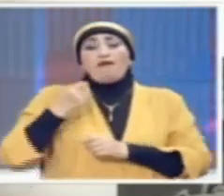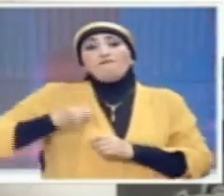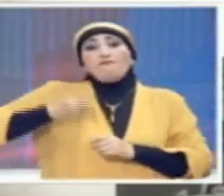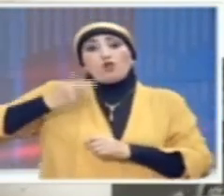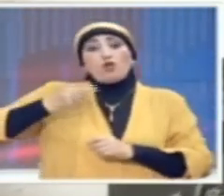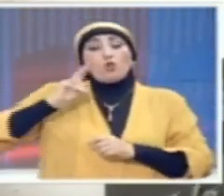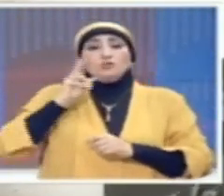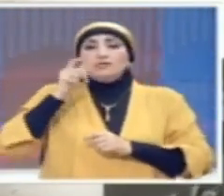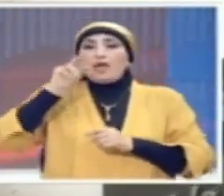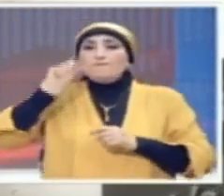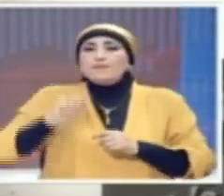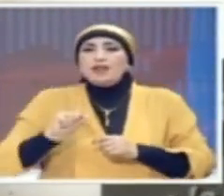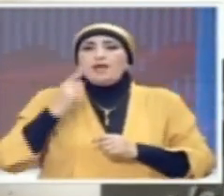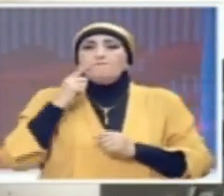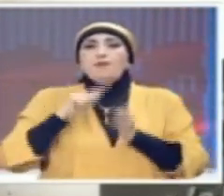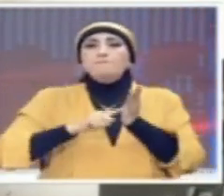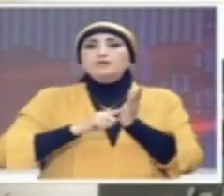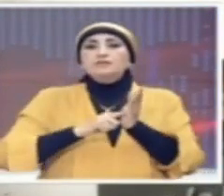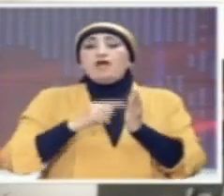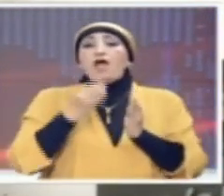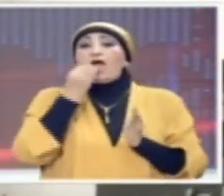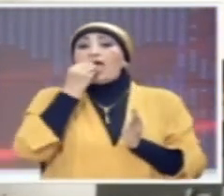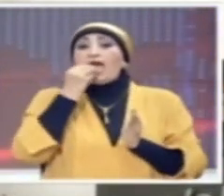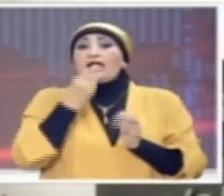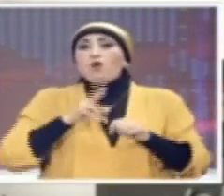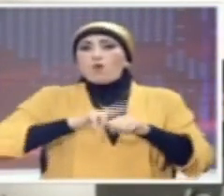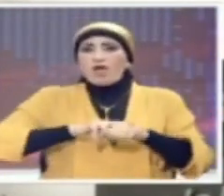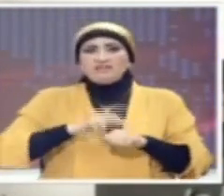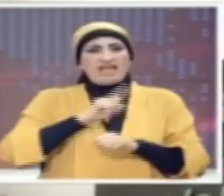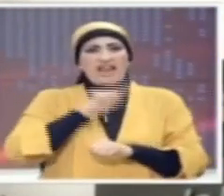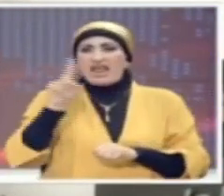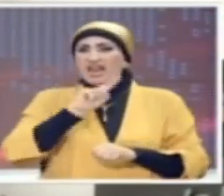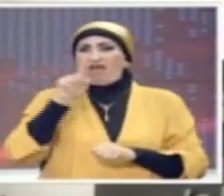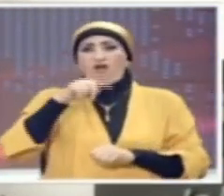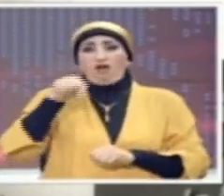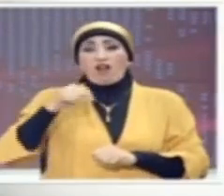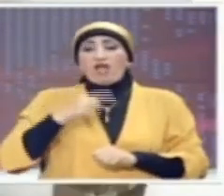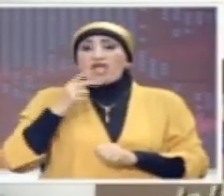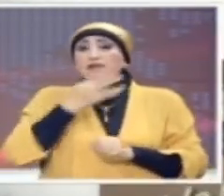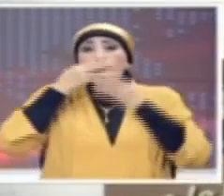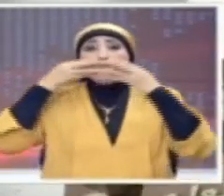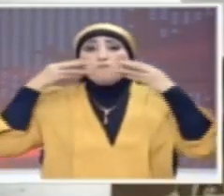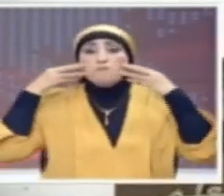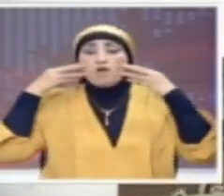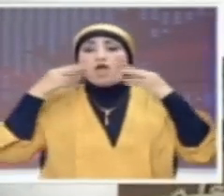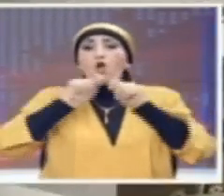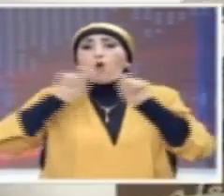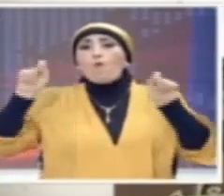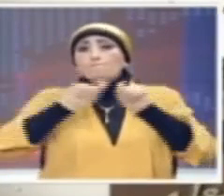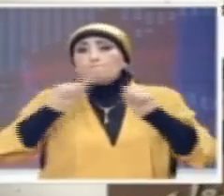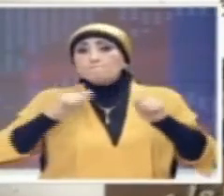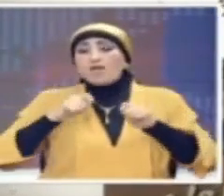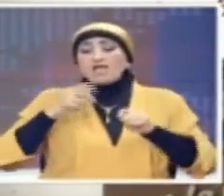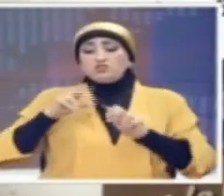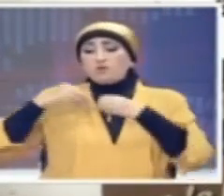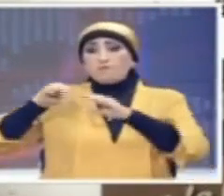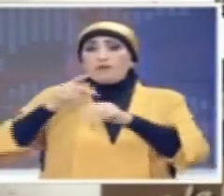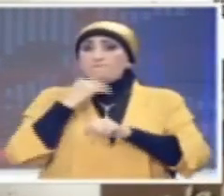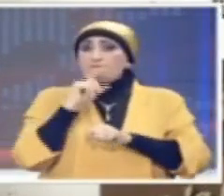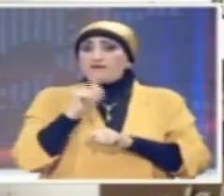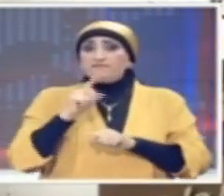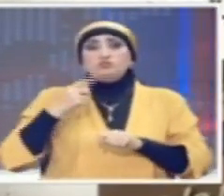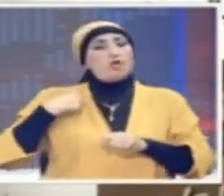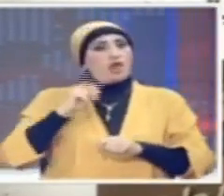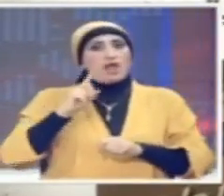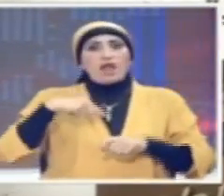عليك من أرصدة البطاقات التموينية، فضلا عن نفيه وقف صرف الكمامات القماشية ضمن المقررات التموينية